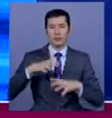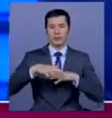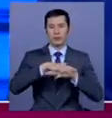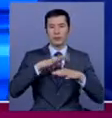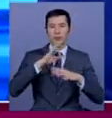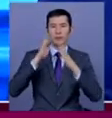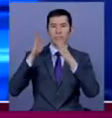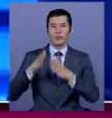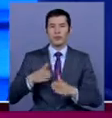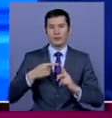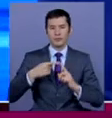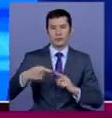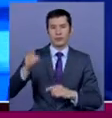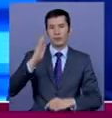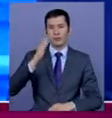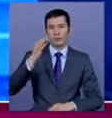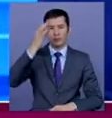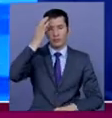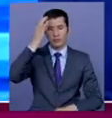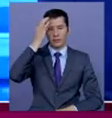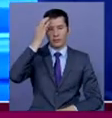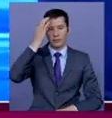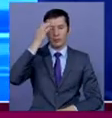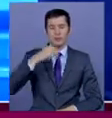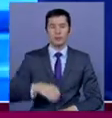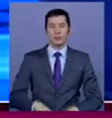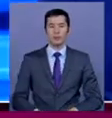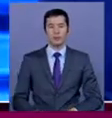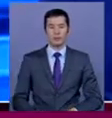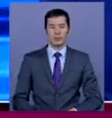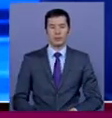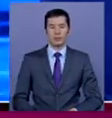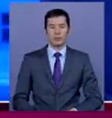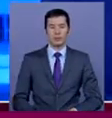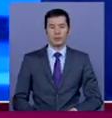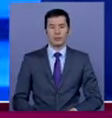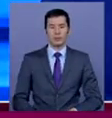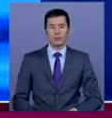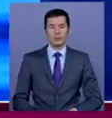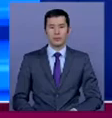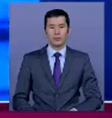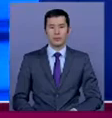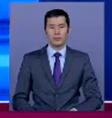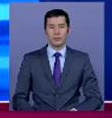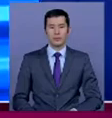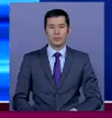тұғыр тілегі деп жырлаған Фариза Оңғарсыноваға ғана тән қасиет ақынның шындықтың алдында бас иуі.